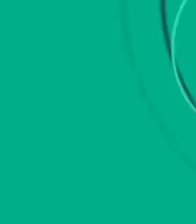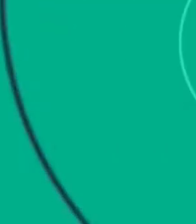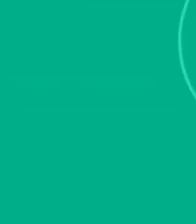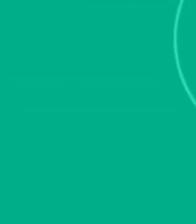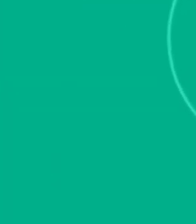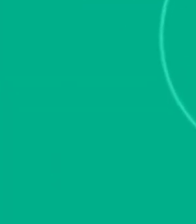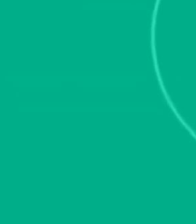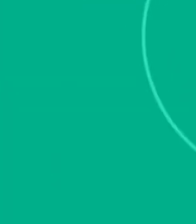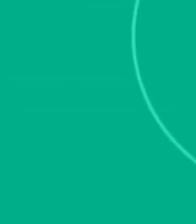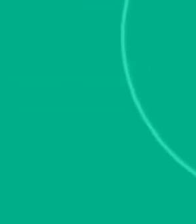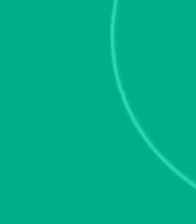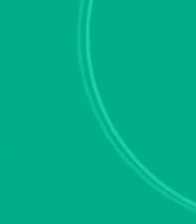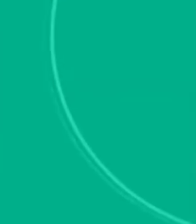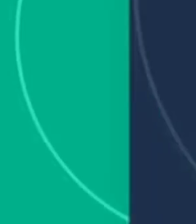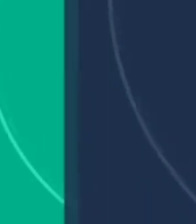Музика